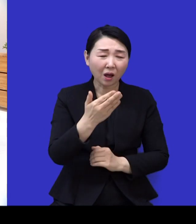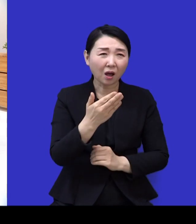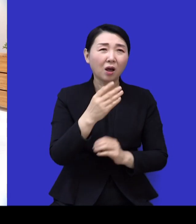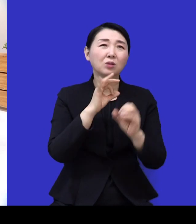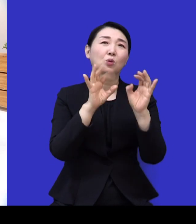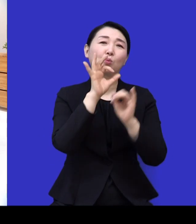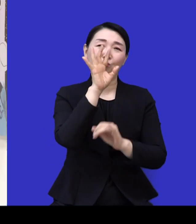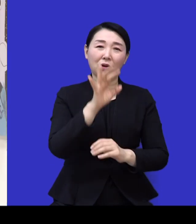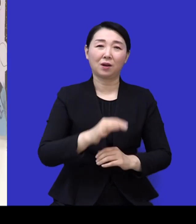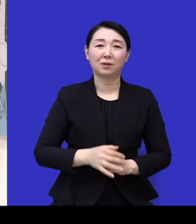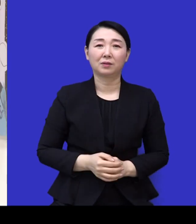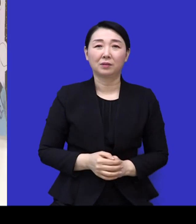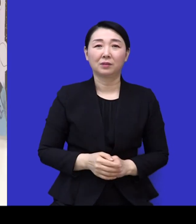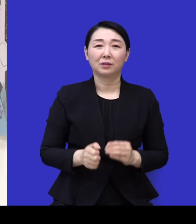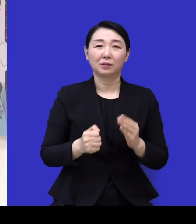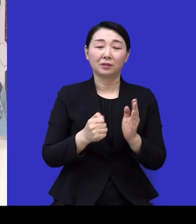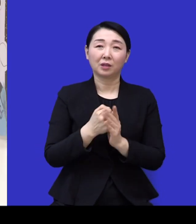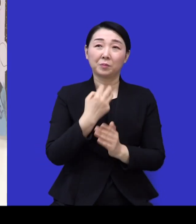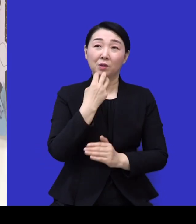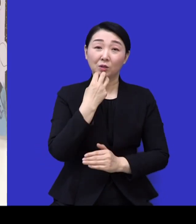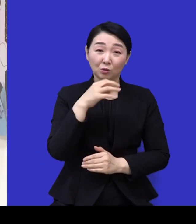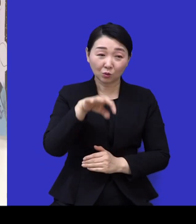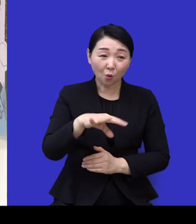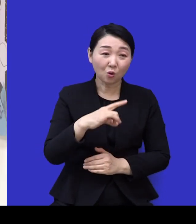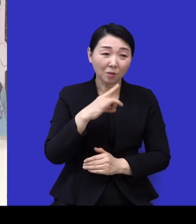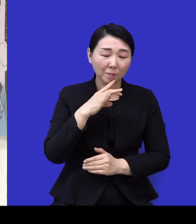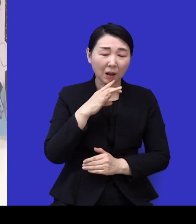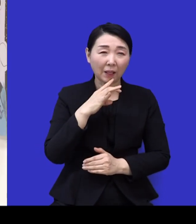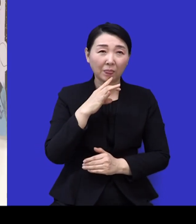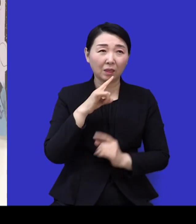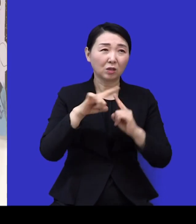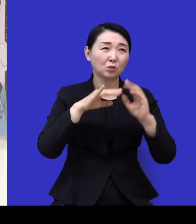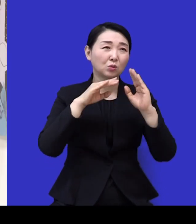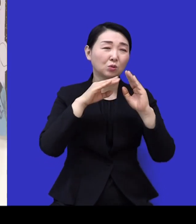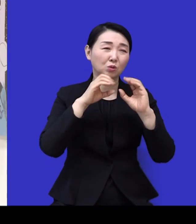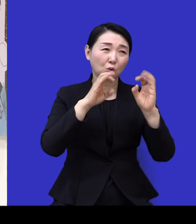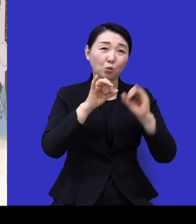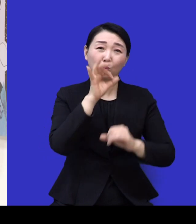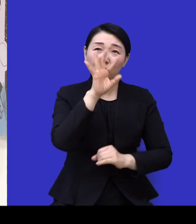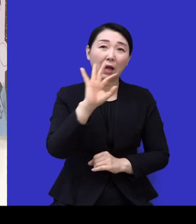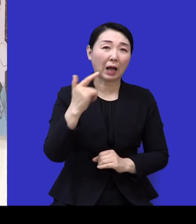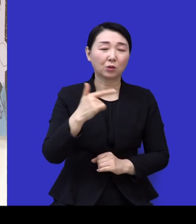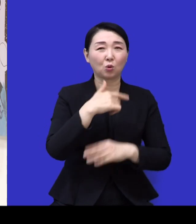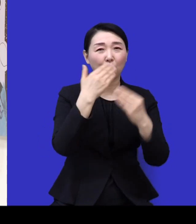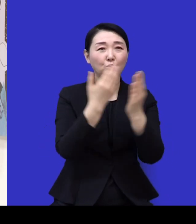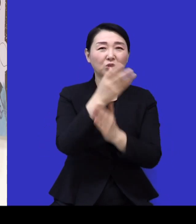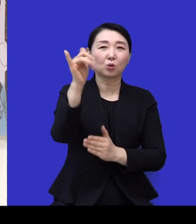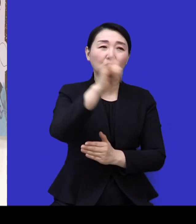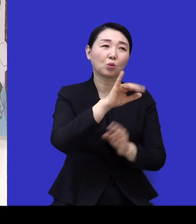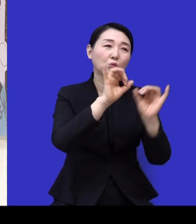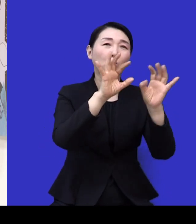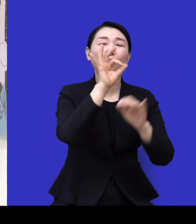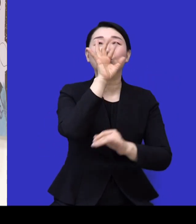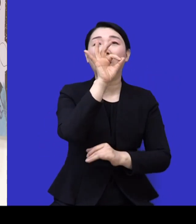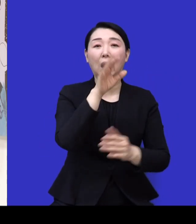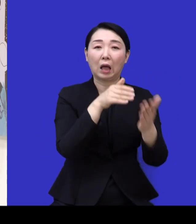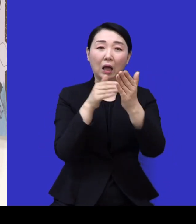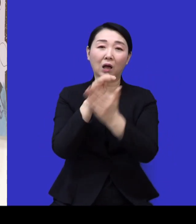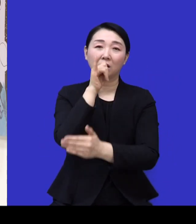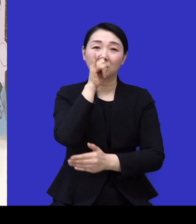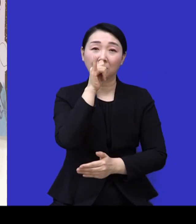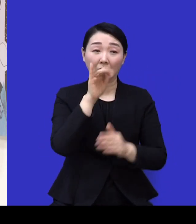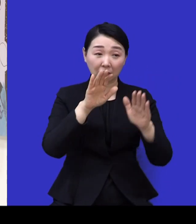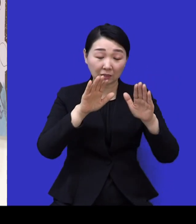못 하셨잖아요. 없었죠. 예. 그러니까 이 서울만이 막힌 게 아니라 전국이 다 막혀버렸는데 그랬죠. 그냥 그런 마음 주신 것 같았어요.